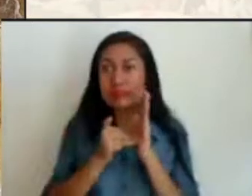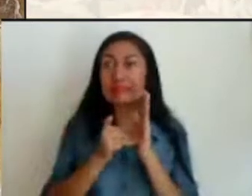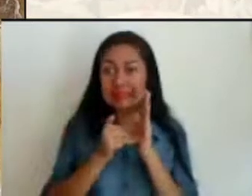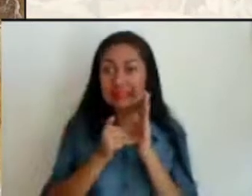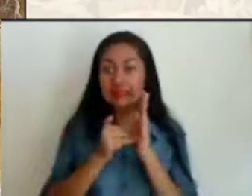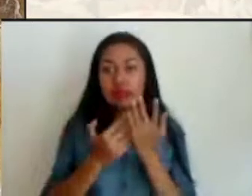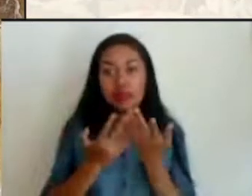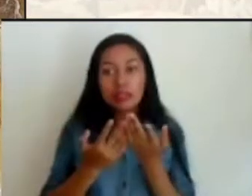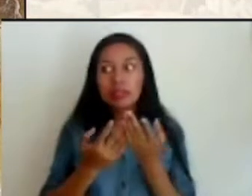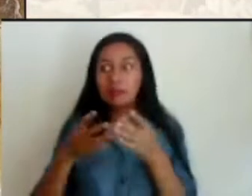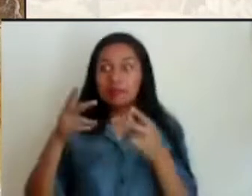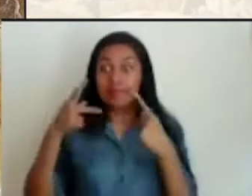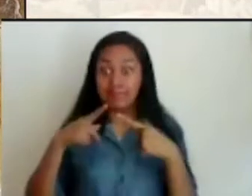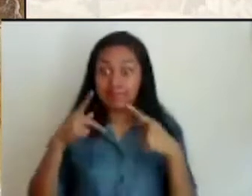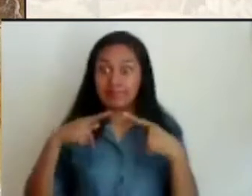había disminuido.